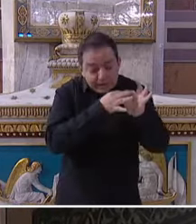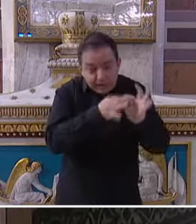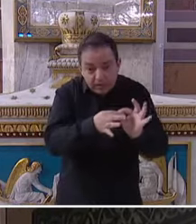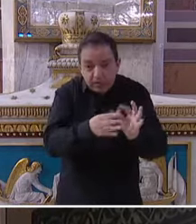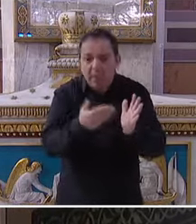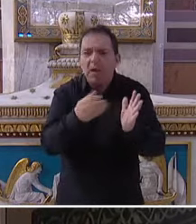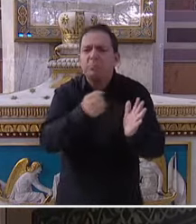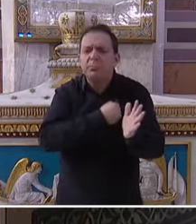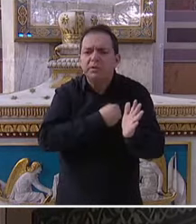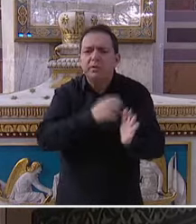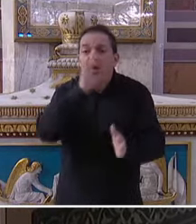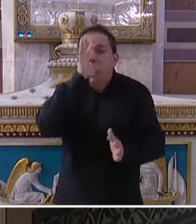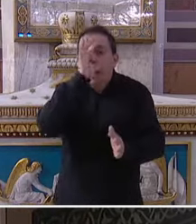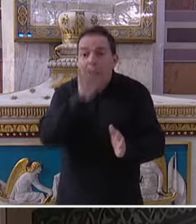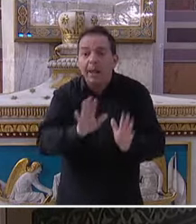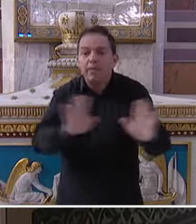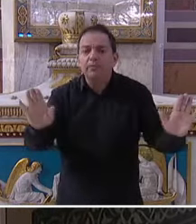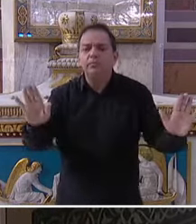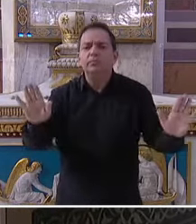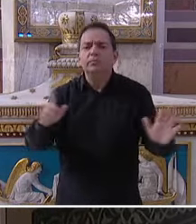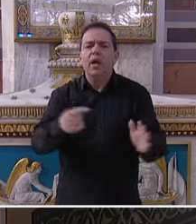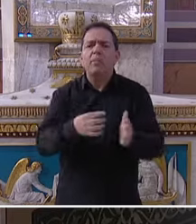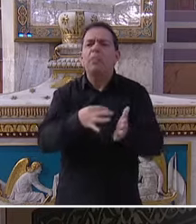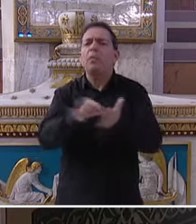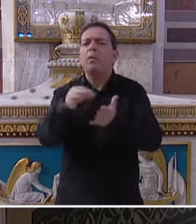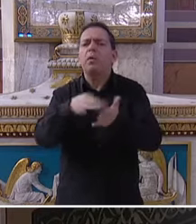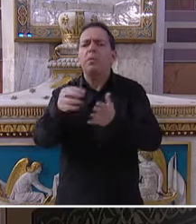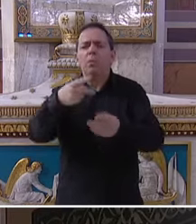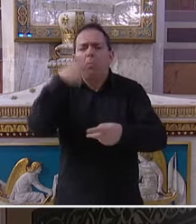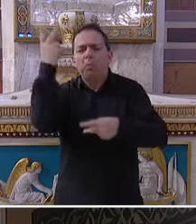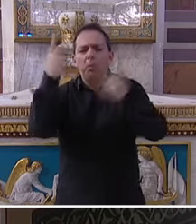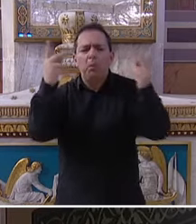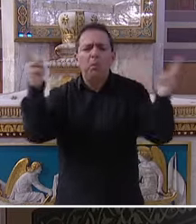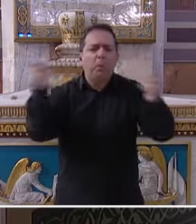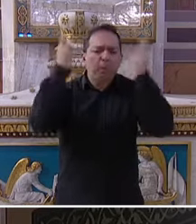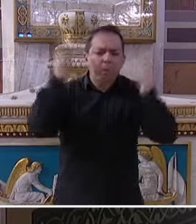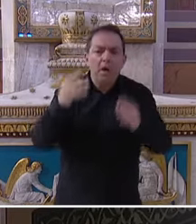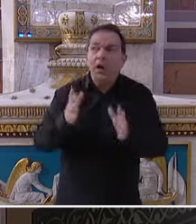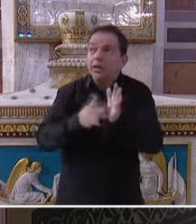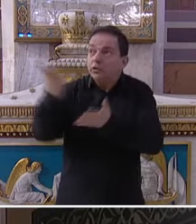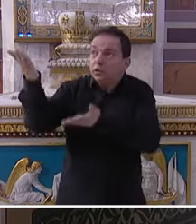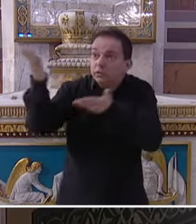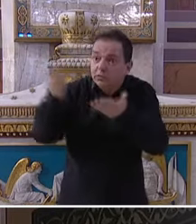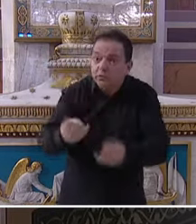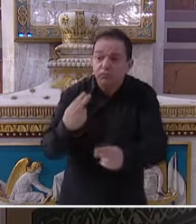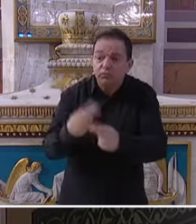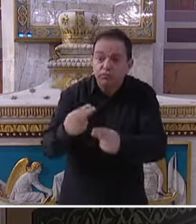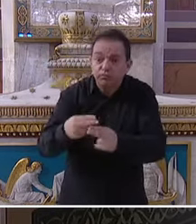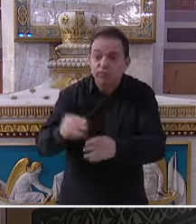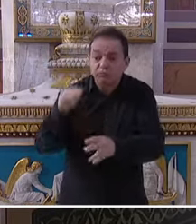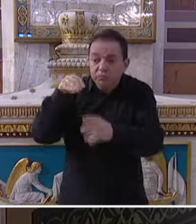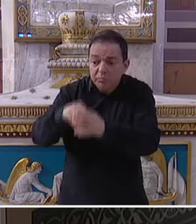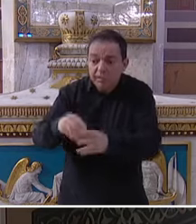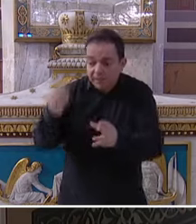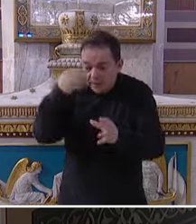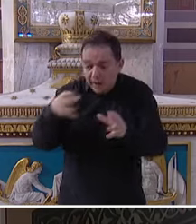αληθείας, δηλαδή την παρουσία του Ιησού Χριστού και του Λόγου Του σε αυτήν, δεν